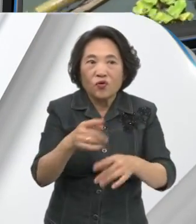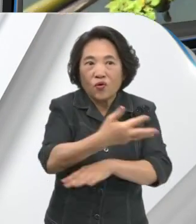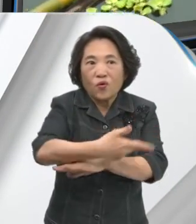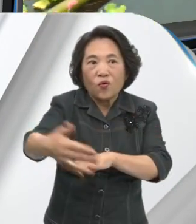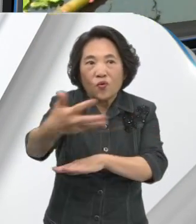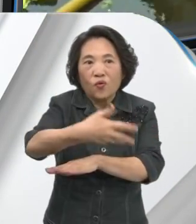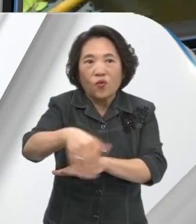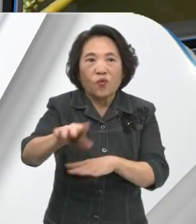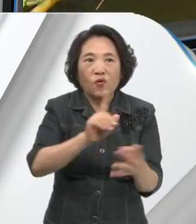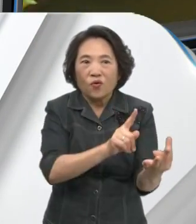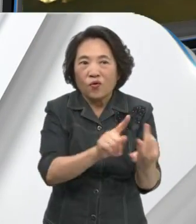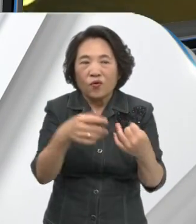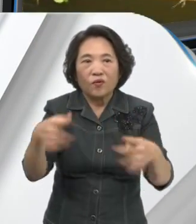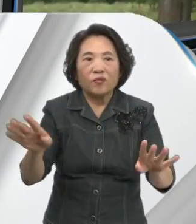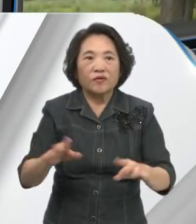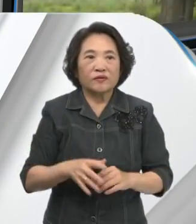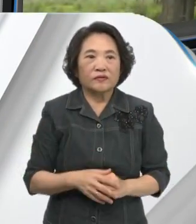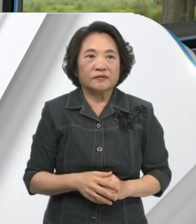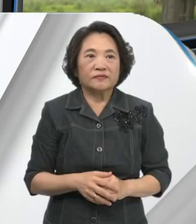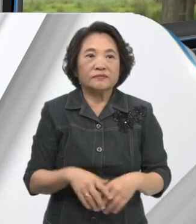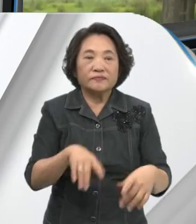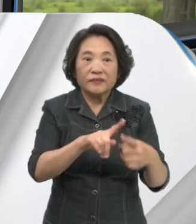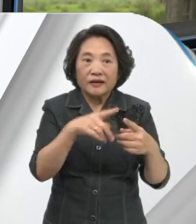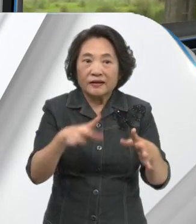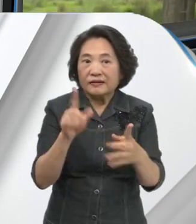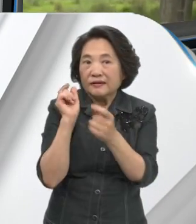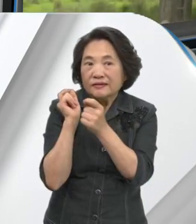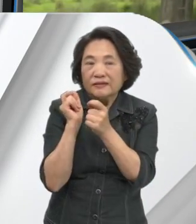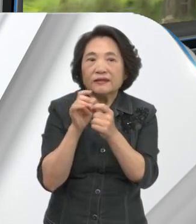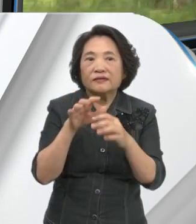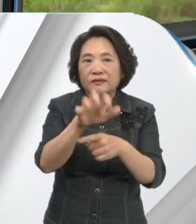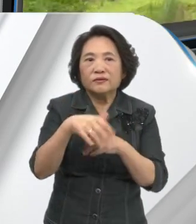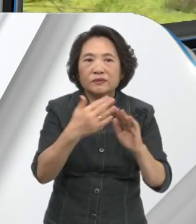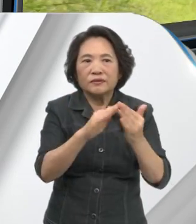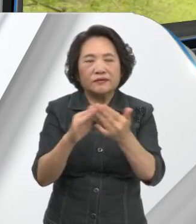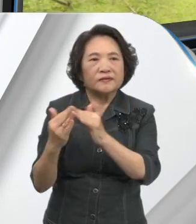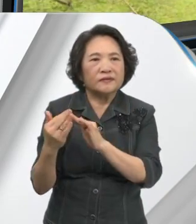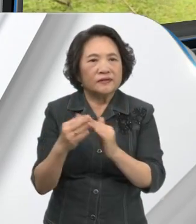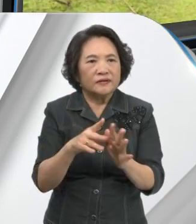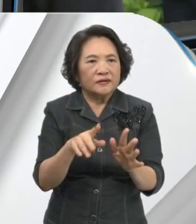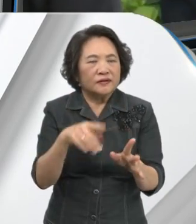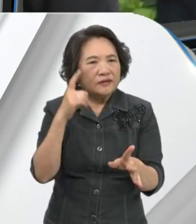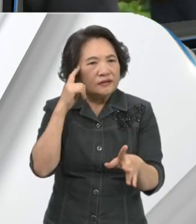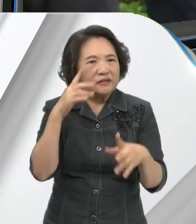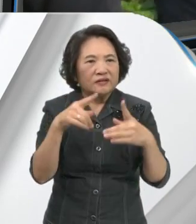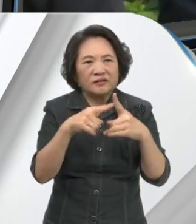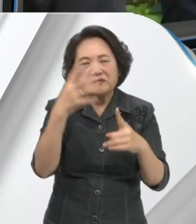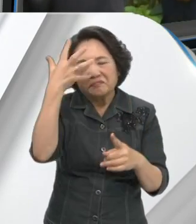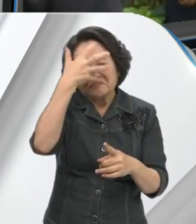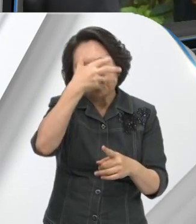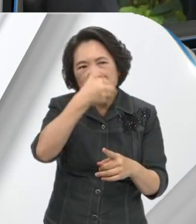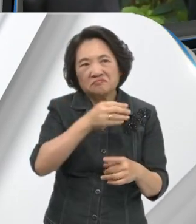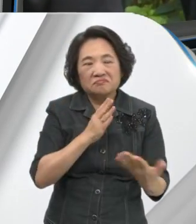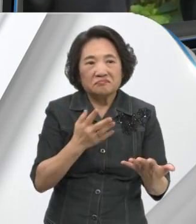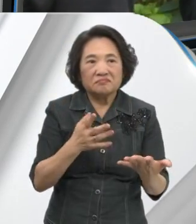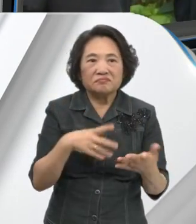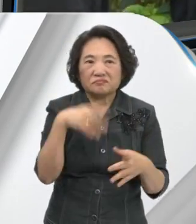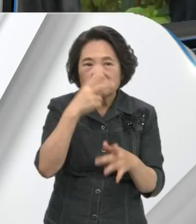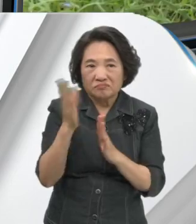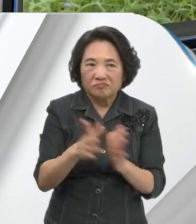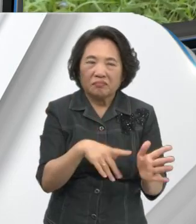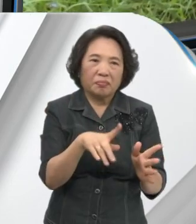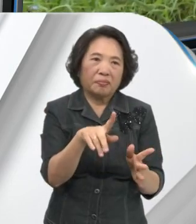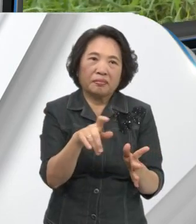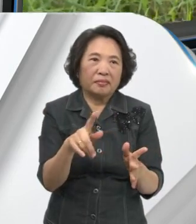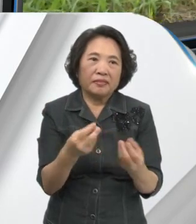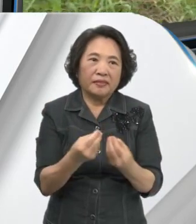村、太平村，然后错桥向金水村，创造的赶快笔筒。不过在今年农村的人口老化、